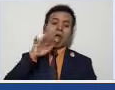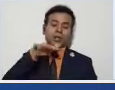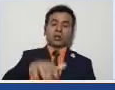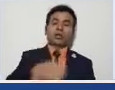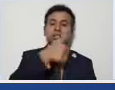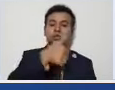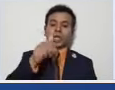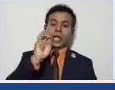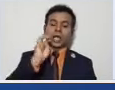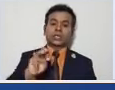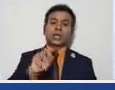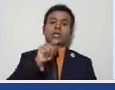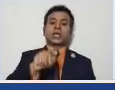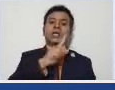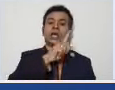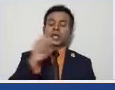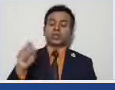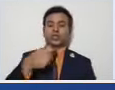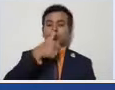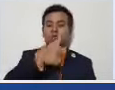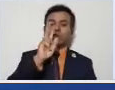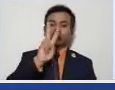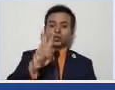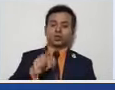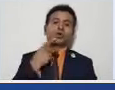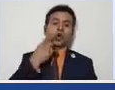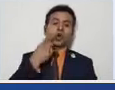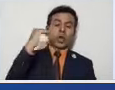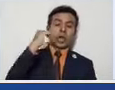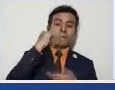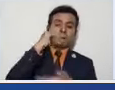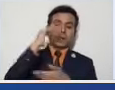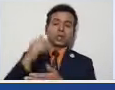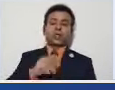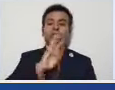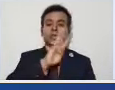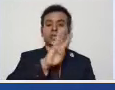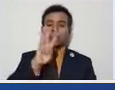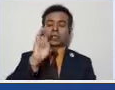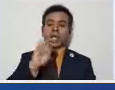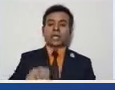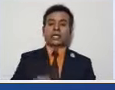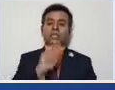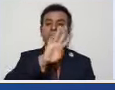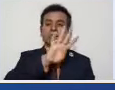32,670টি ব্যক্তিগত সুরক্ষা সামগ্রী এবং এ পর্যন্ত সংগৃহীত